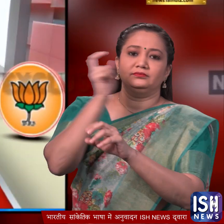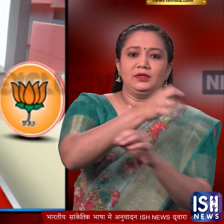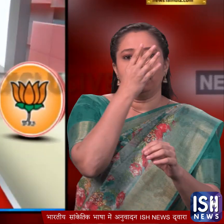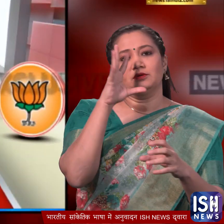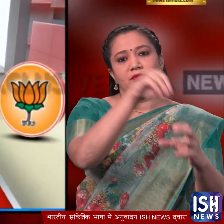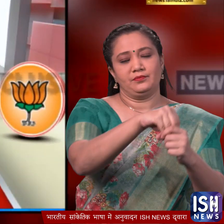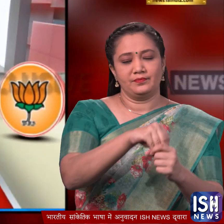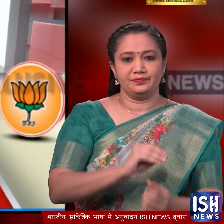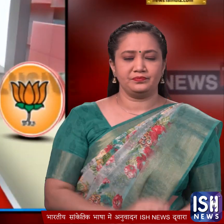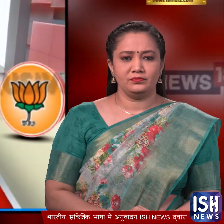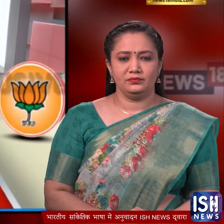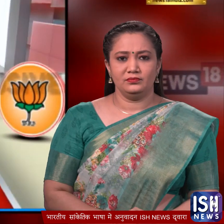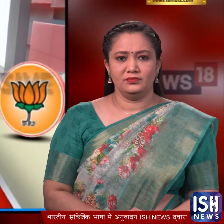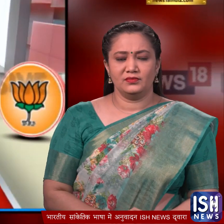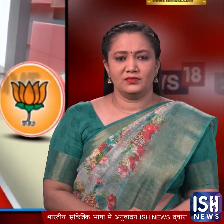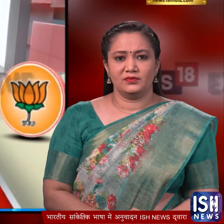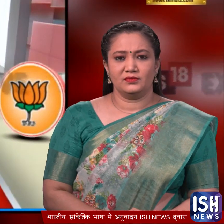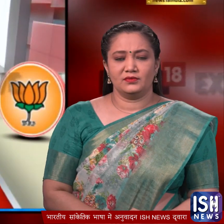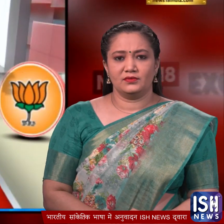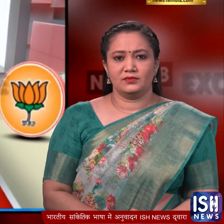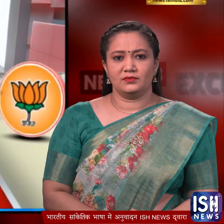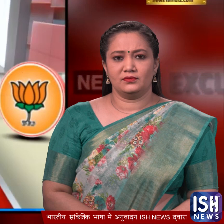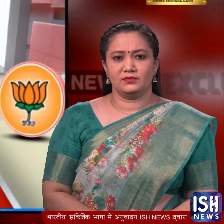थाम लिया। गुरसाय सीट से